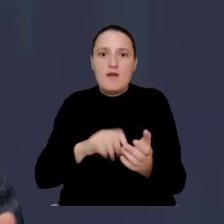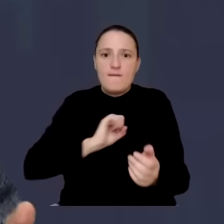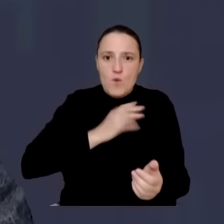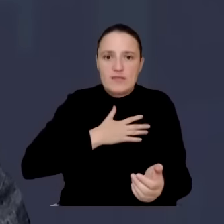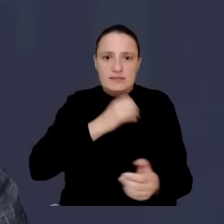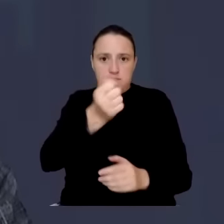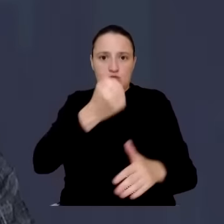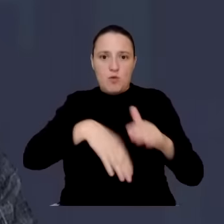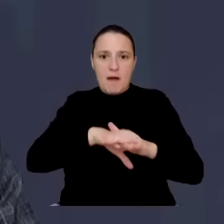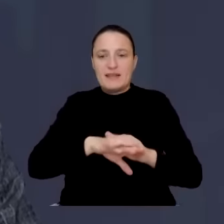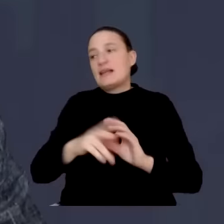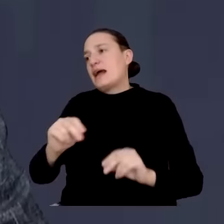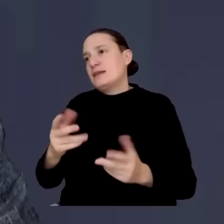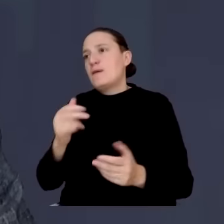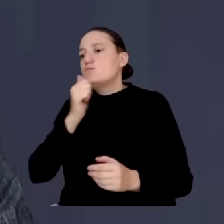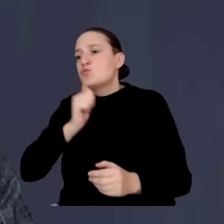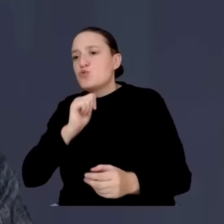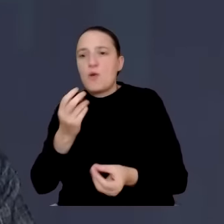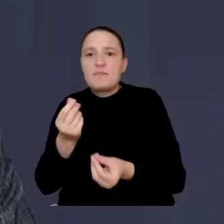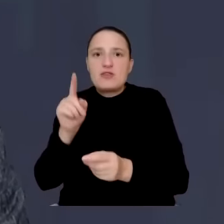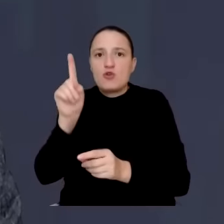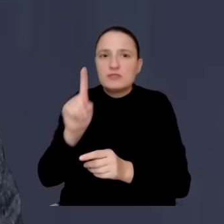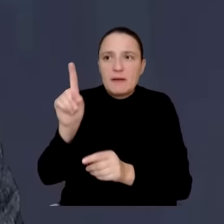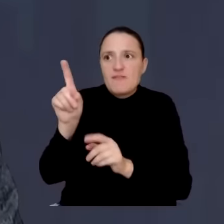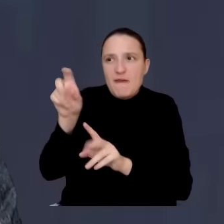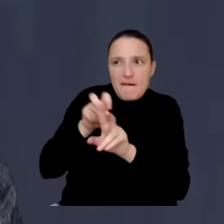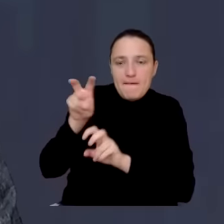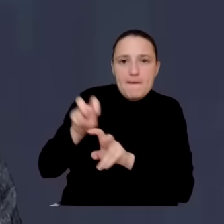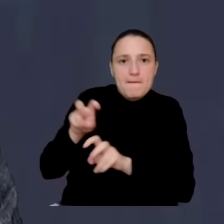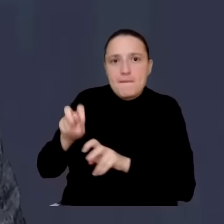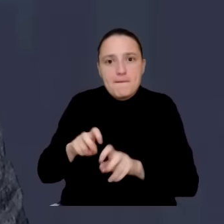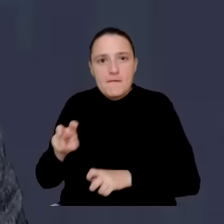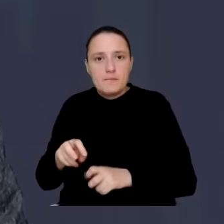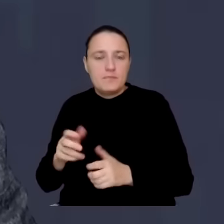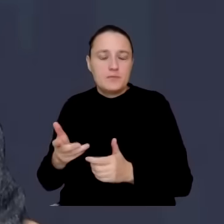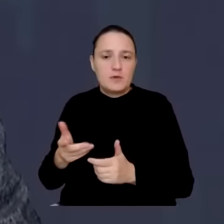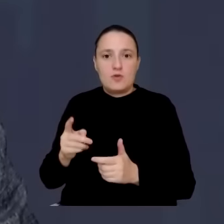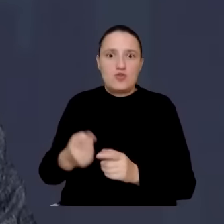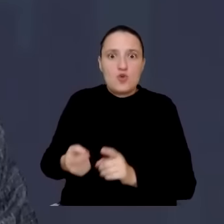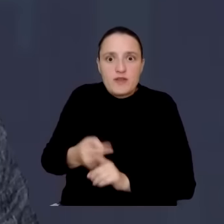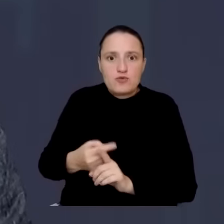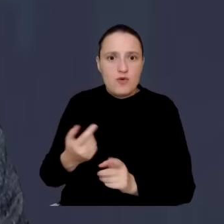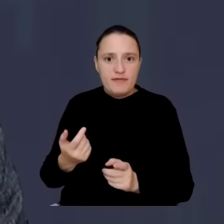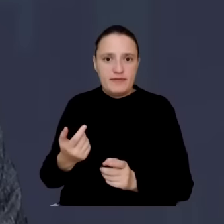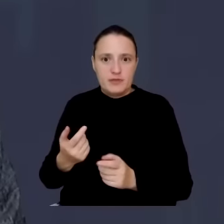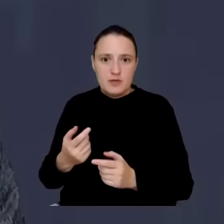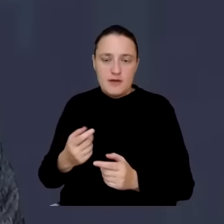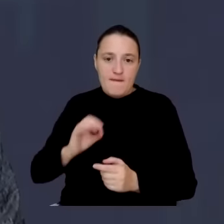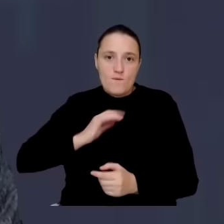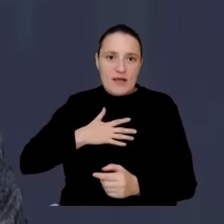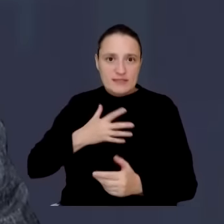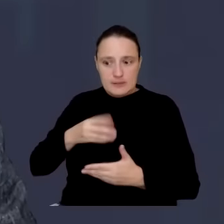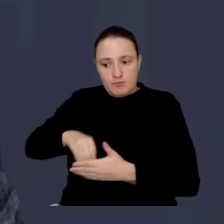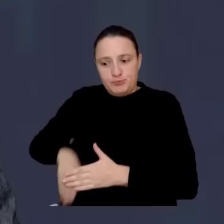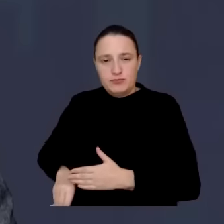a nie na a nie próbują wyciągać je gdzieś tam na boku i robić z tego powodu jakąś dodatkową dodatkowy wpływ dla siebie samych i to jest niestety